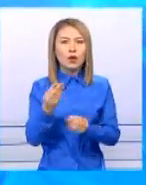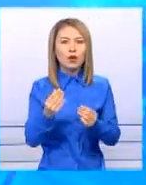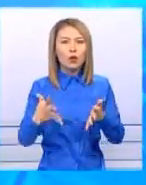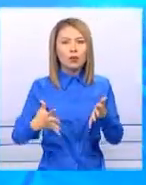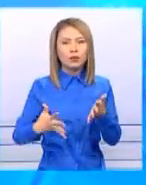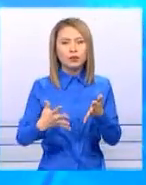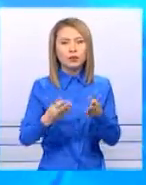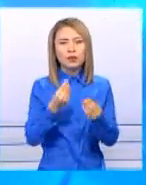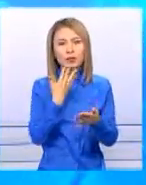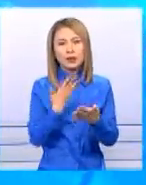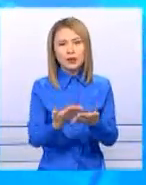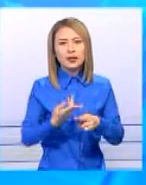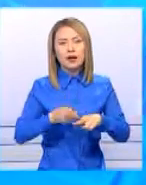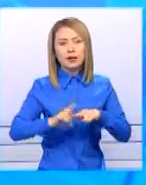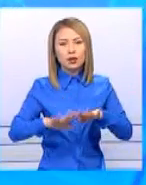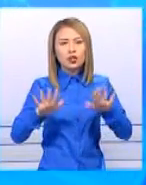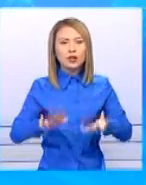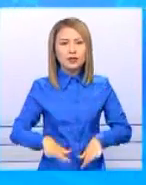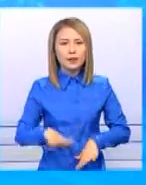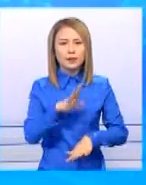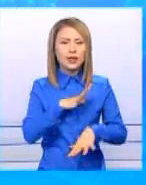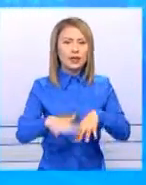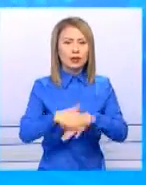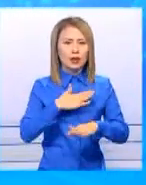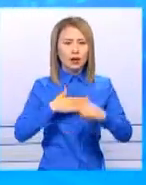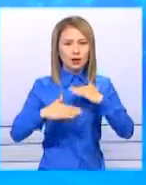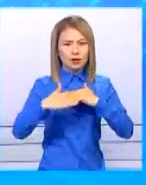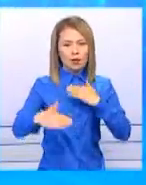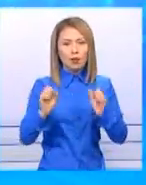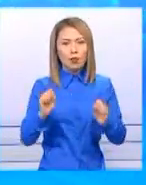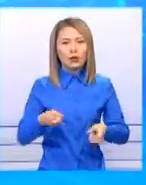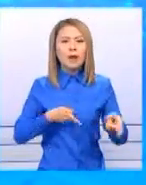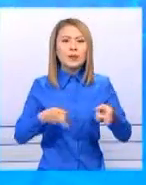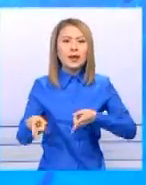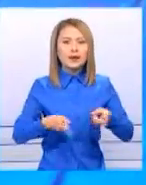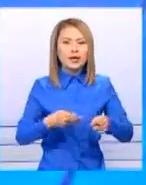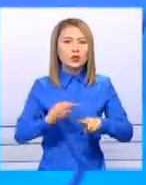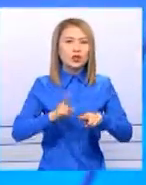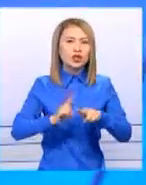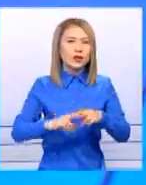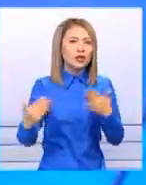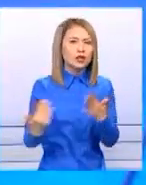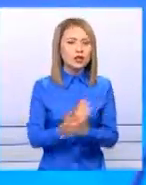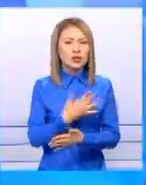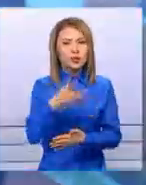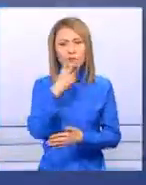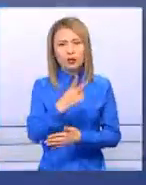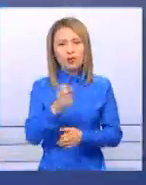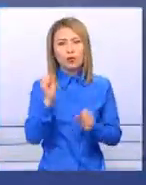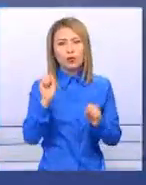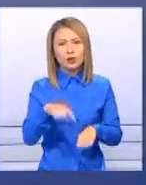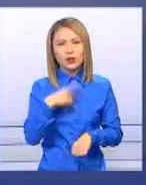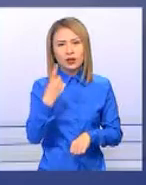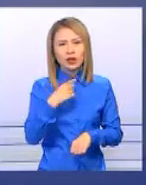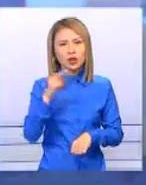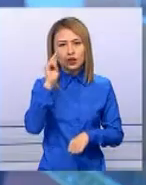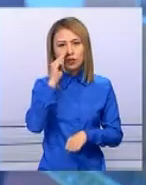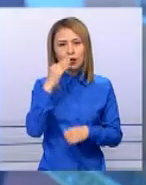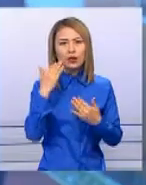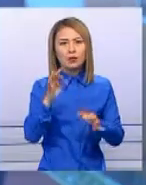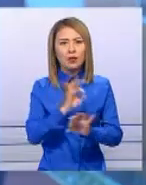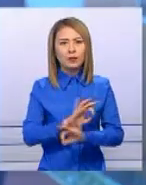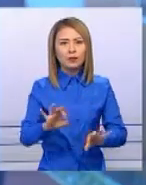сұрайтын операцияны қазір жергілікті мамандар жасайды. Бұл еліміздегі ұлт саулығына деген жанашырлықтың жемісі дейді шымкенттік білікті